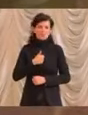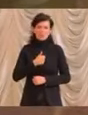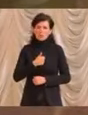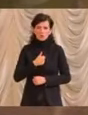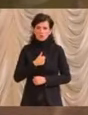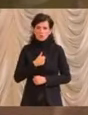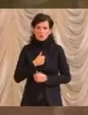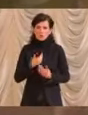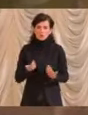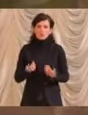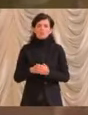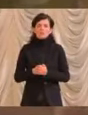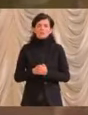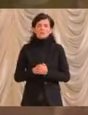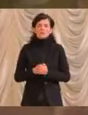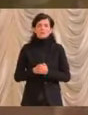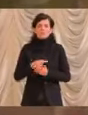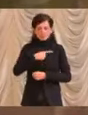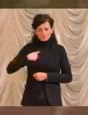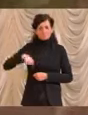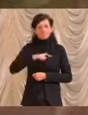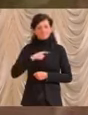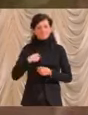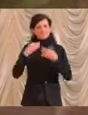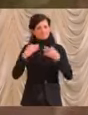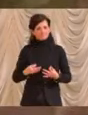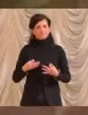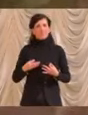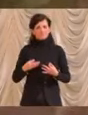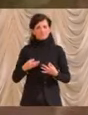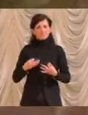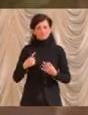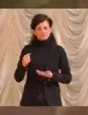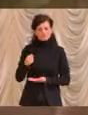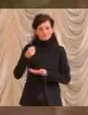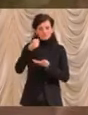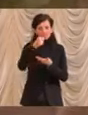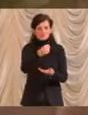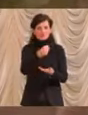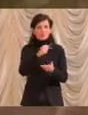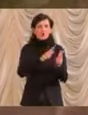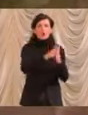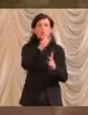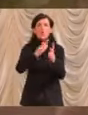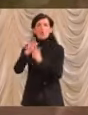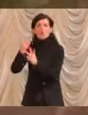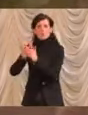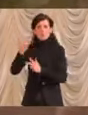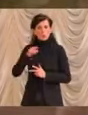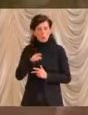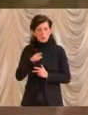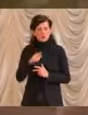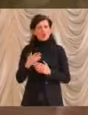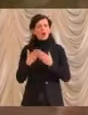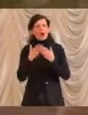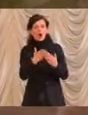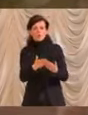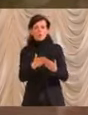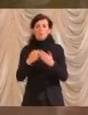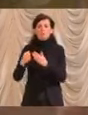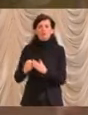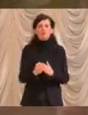risorse per i comuni per poter sostenere, aiutare le persone più in